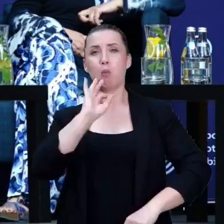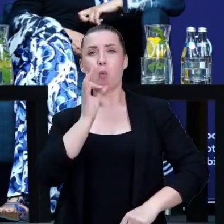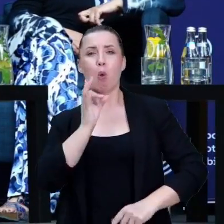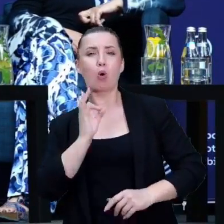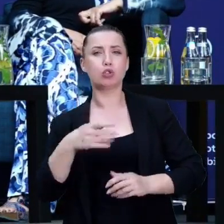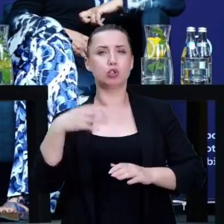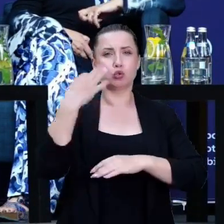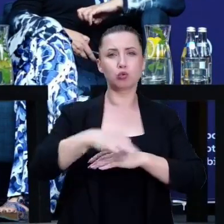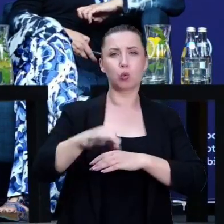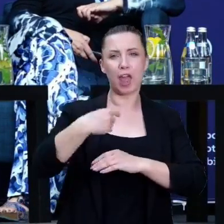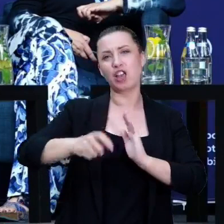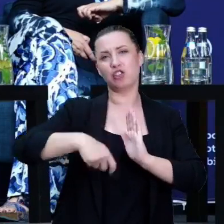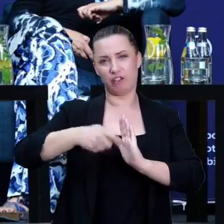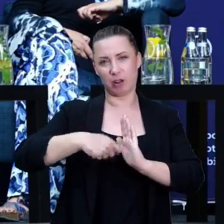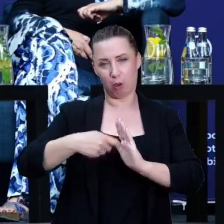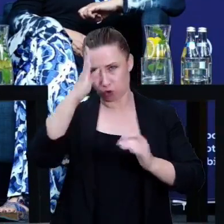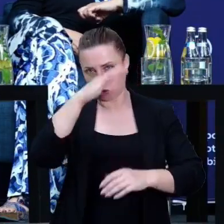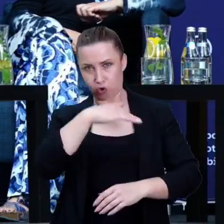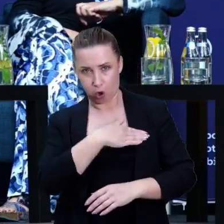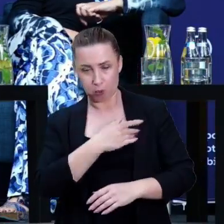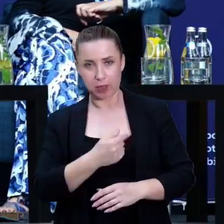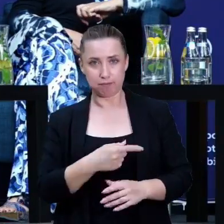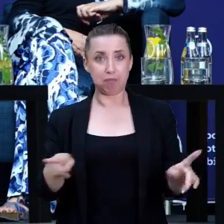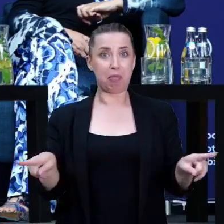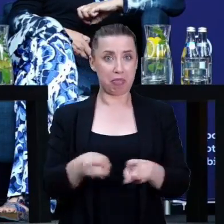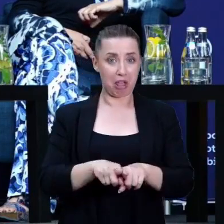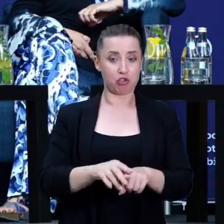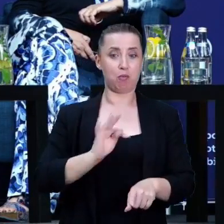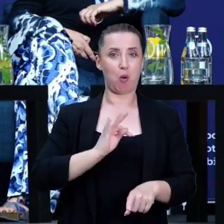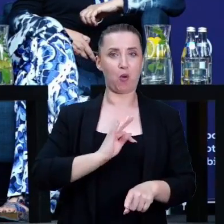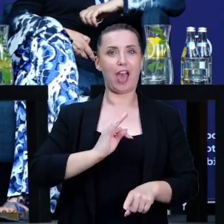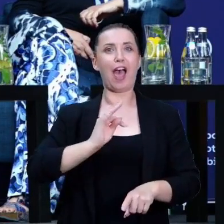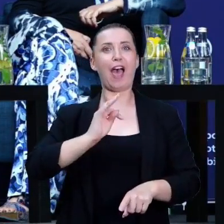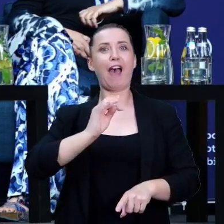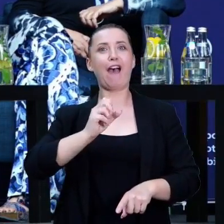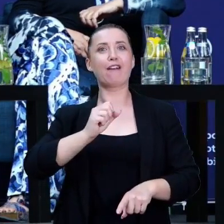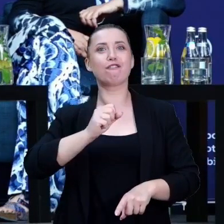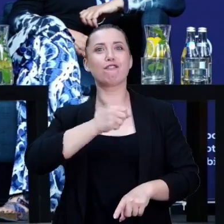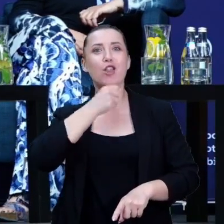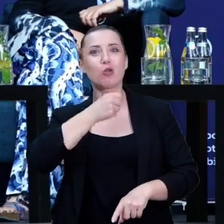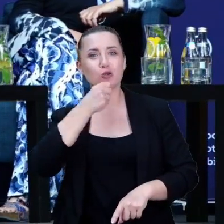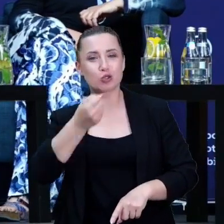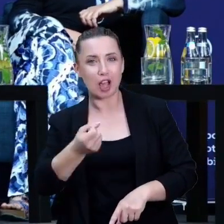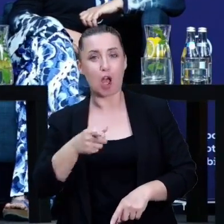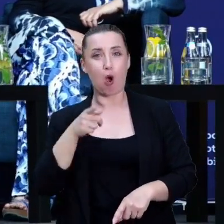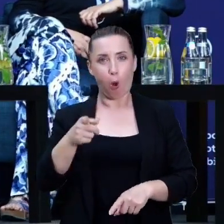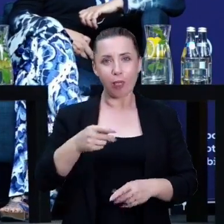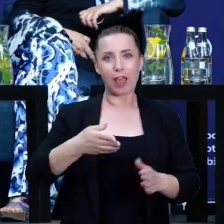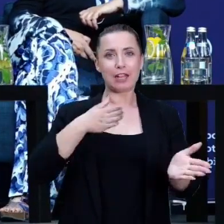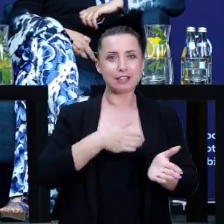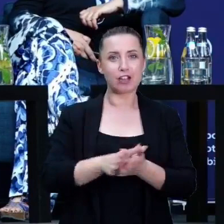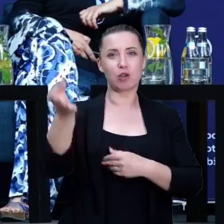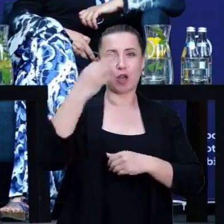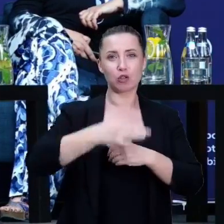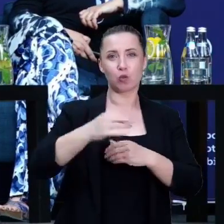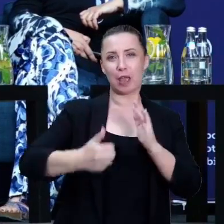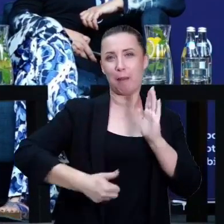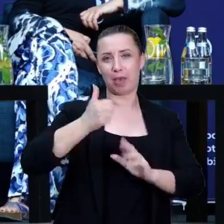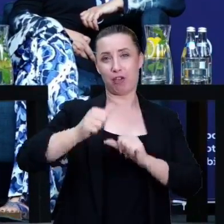młodzi, studenci, wśród nich zresztą moja wnuczka, która jest studentką pierwszego roku